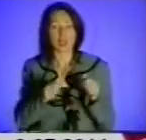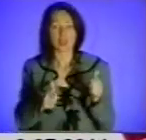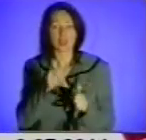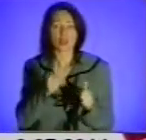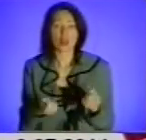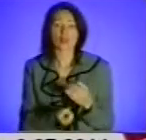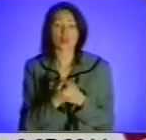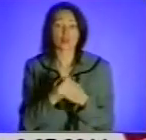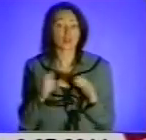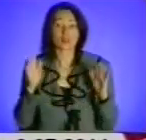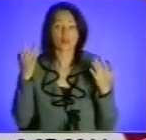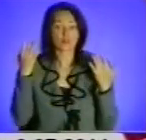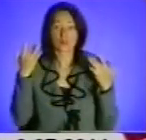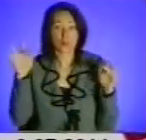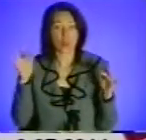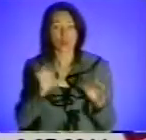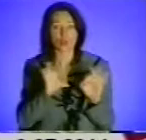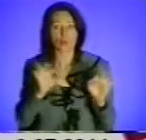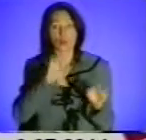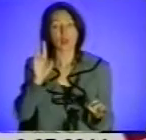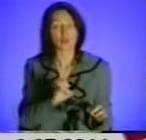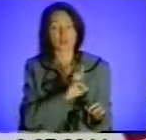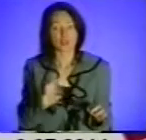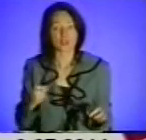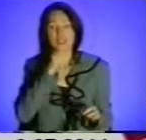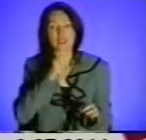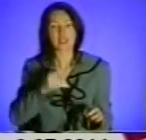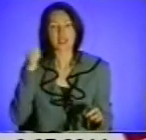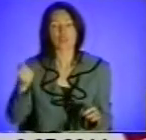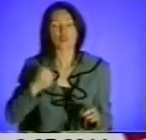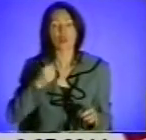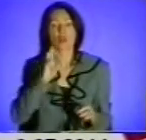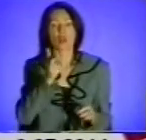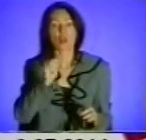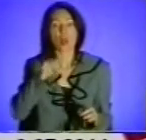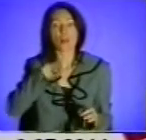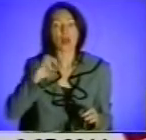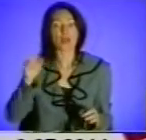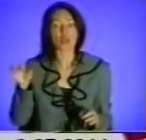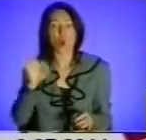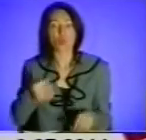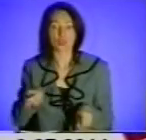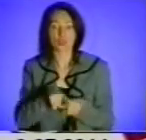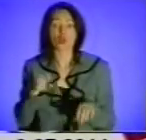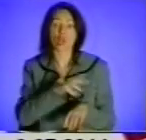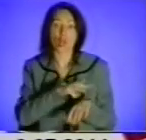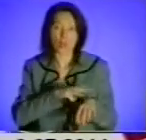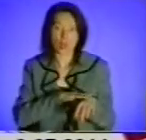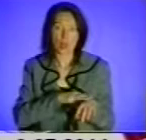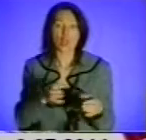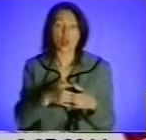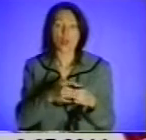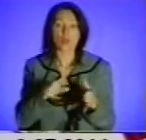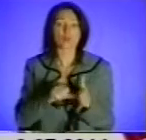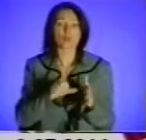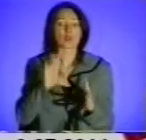розповідає отець В'ячеслав, старший військовий капелан області, а заодно і капітан команди представників духовенства.